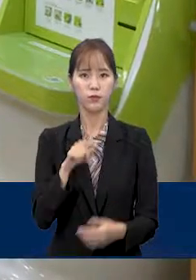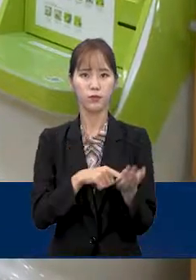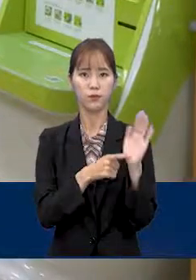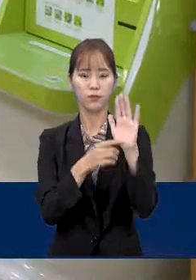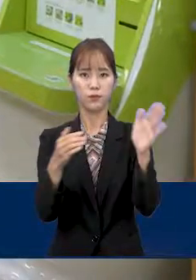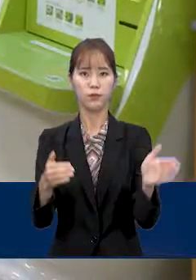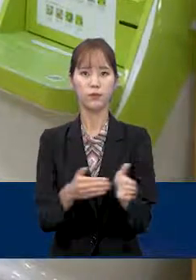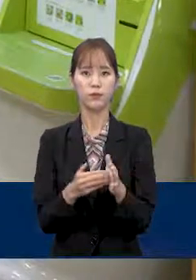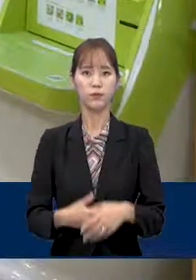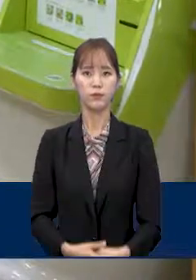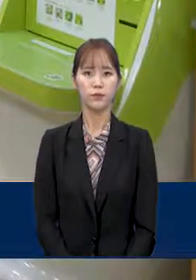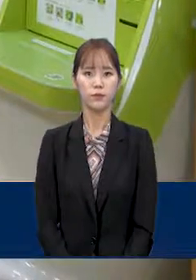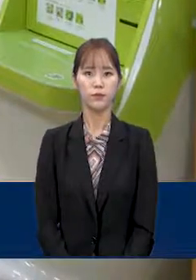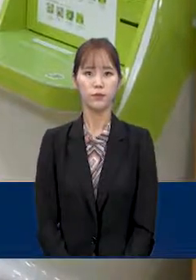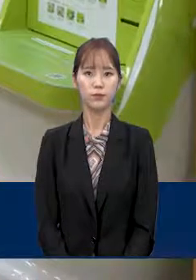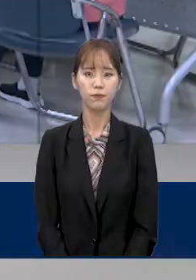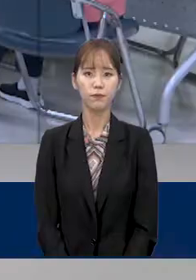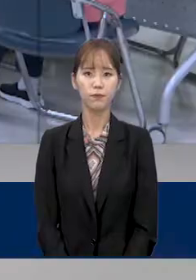되길 기대하고 있습니다.